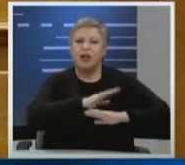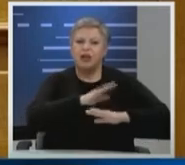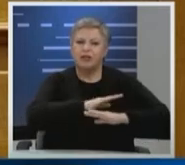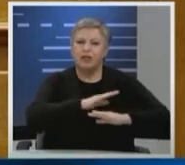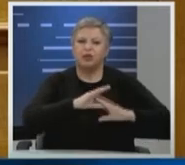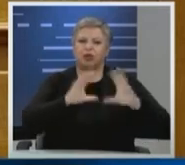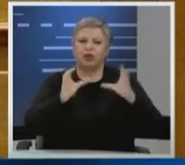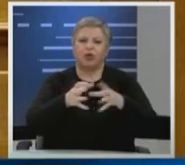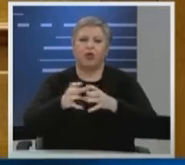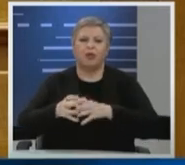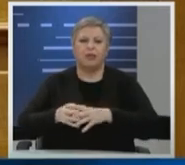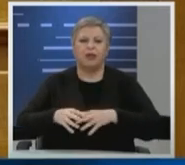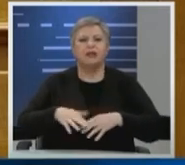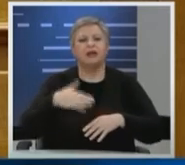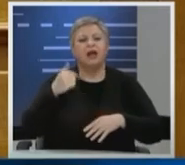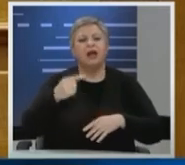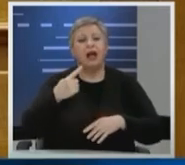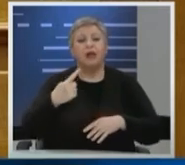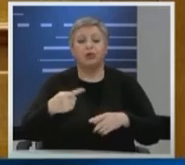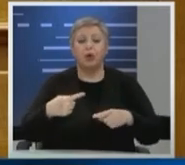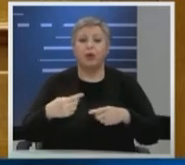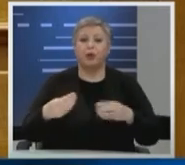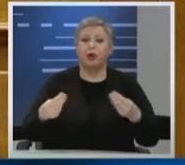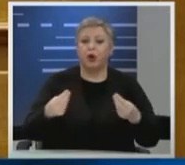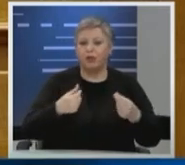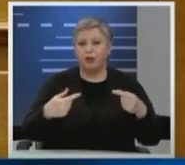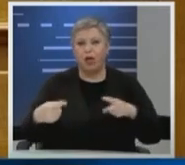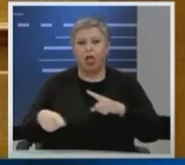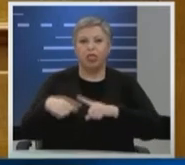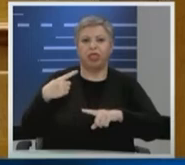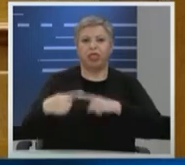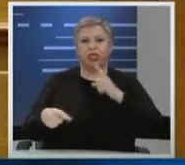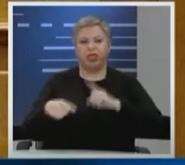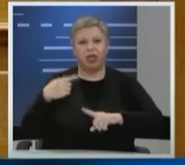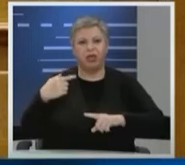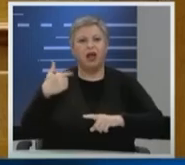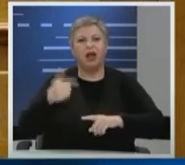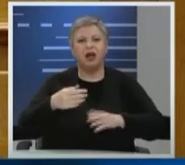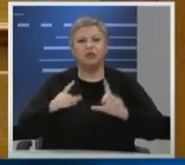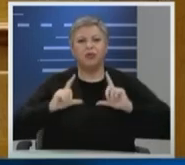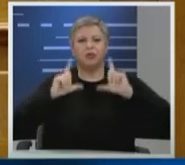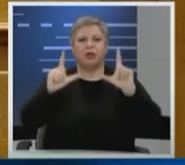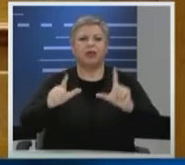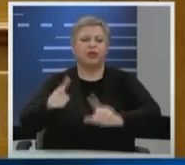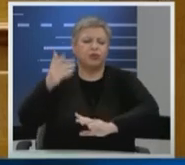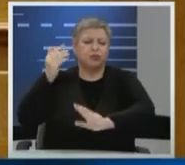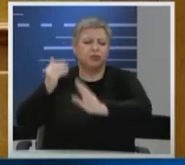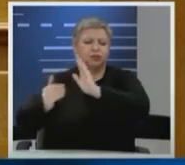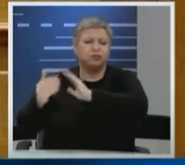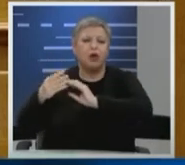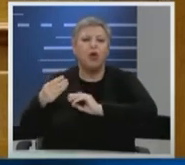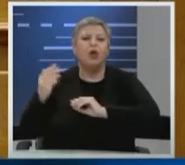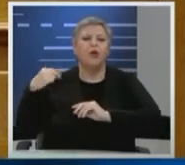που επιδιώκεται μέσα από αυτή την αντιπαράθεση να προωθήσετε την αναπαλαίωση αλλά και τη θωράκιση του αστικού πολιτικού